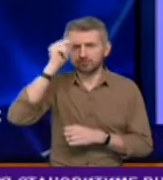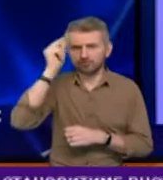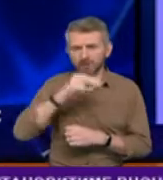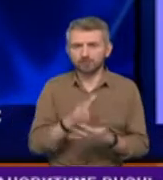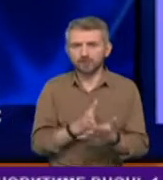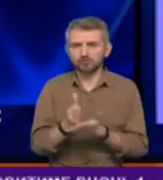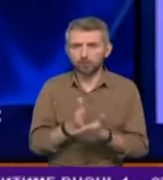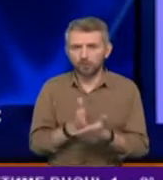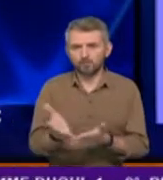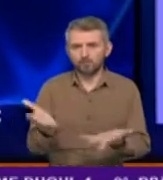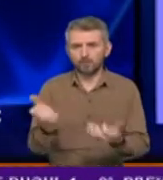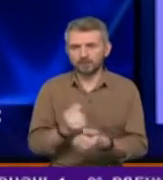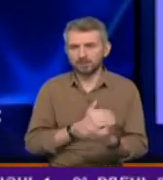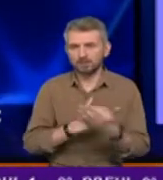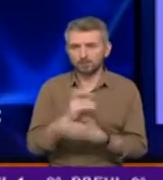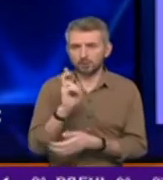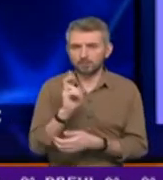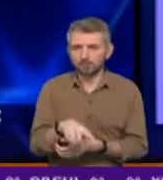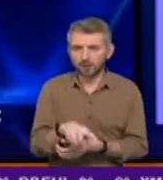ситуація, фізика, хімія